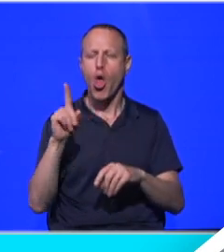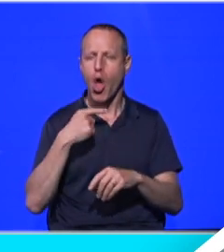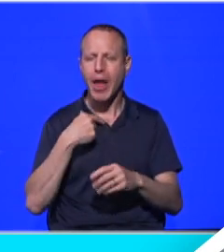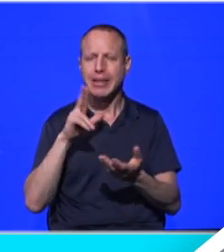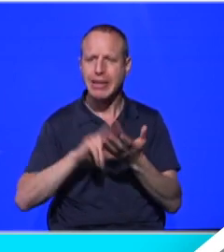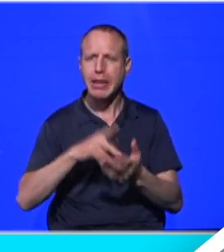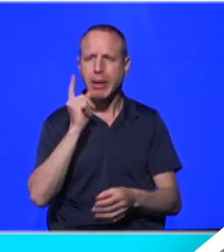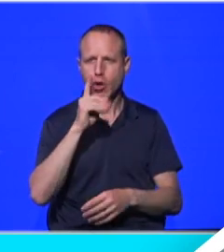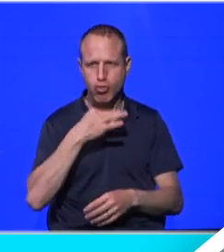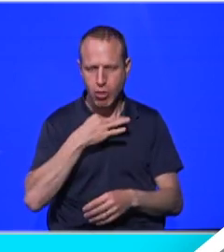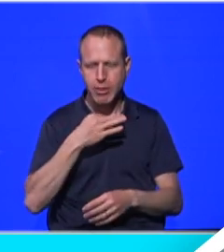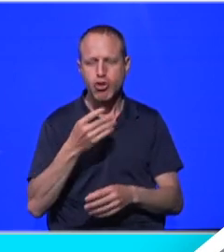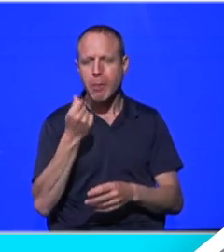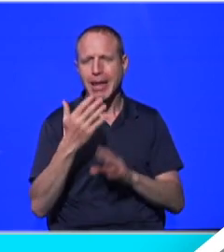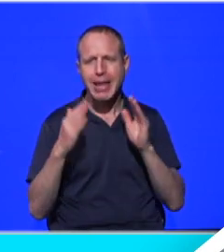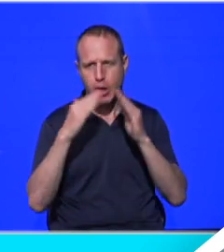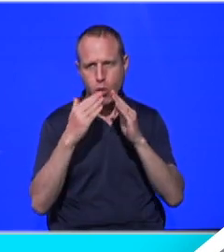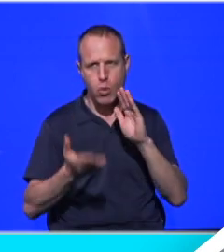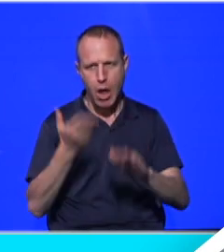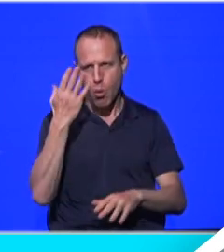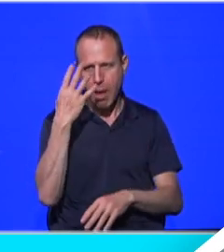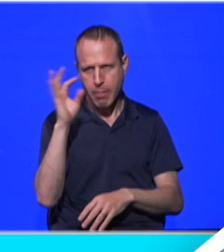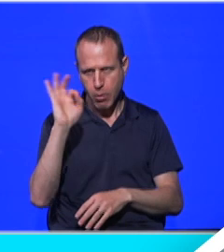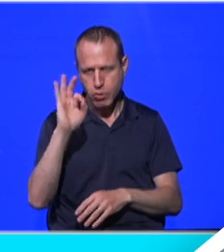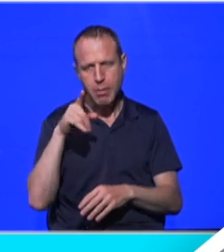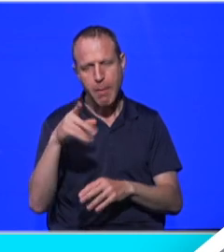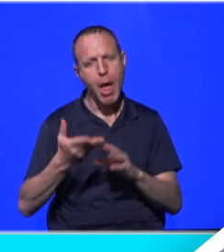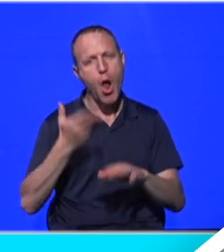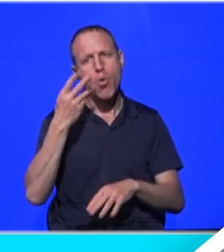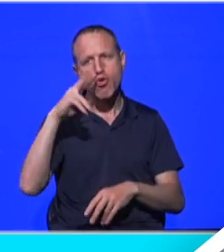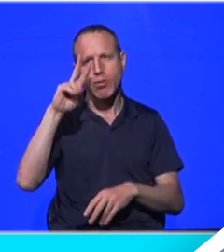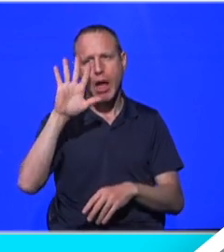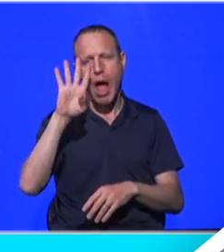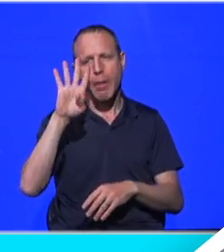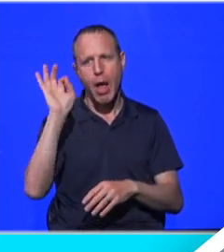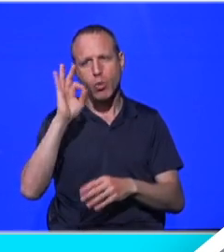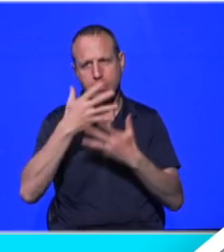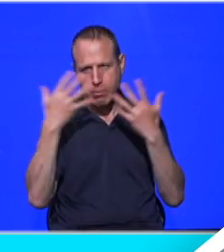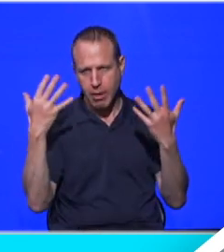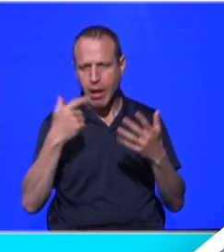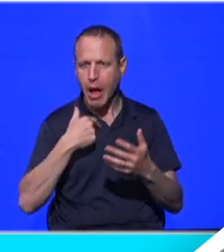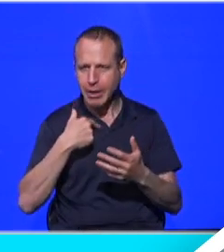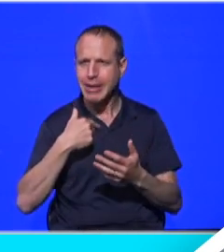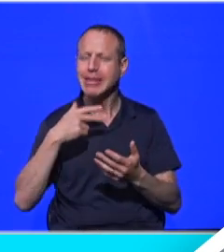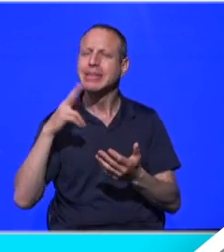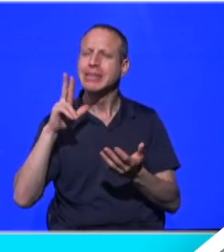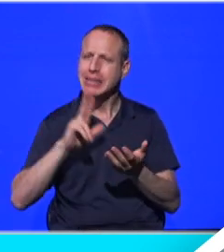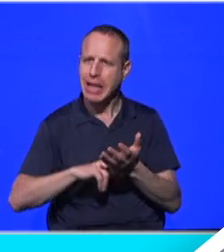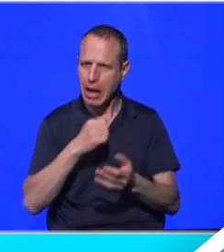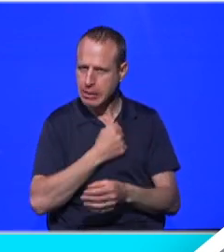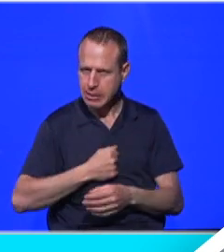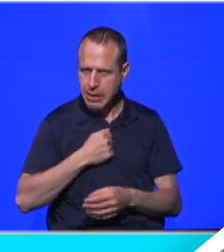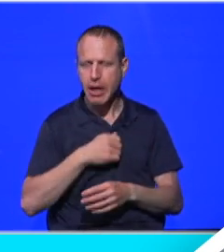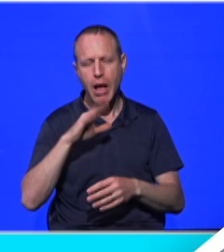צדקתי באזהרות שלי שמחירי הדיור יעלו ב-4%, הם עלו ביותר מ-4%, מתברר. אני אצדק לצערי